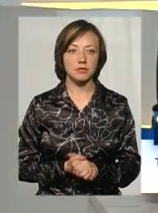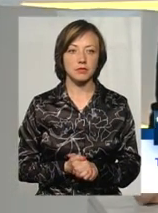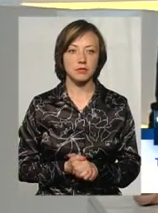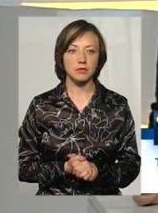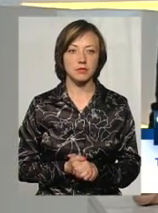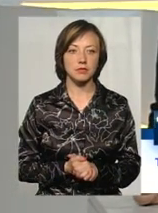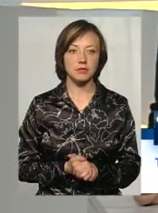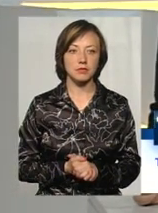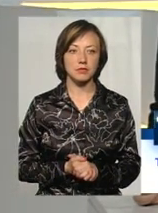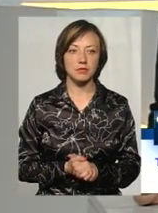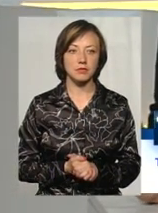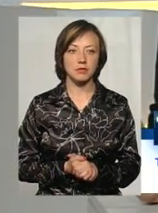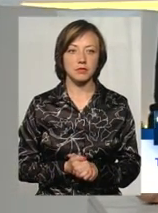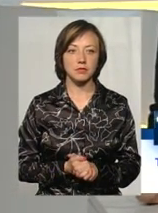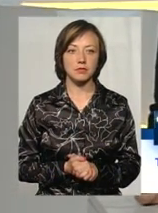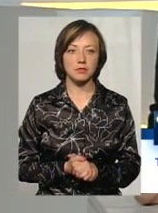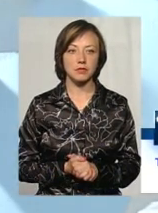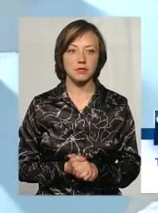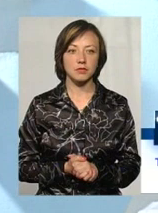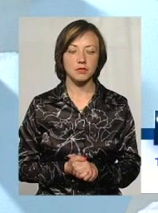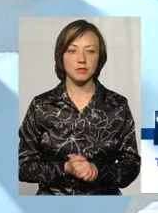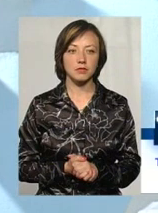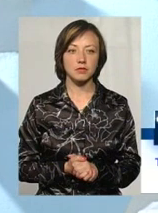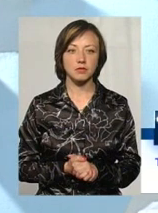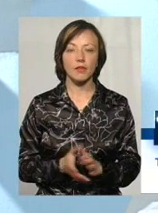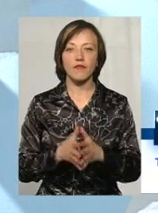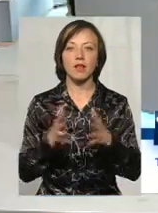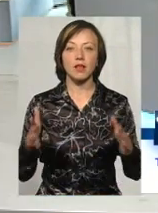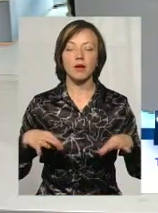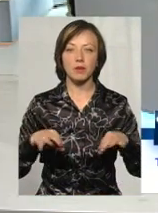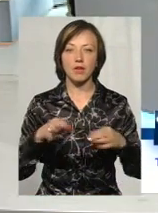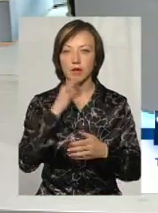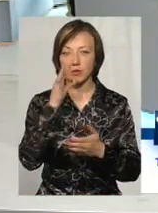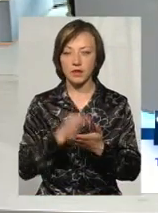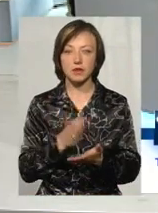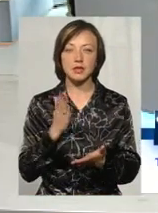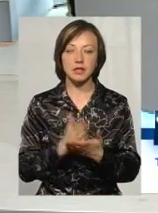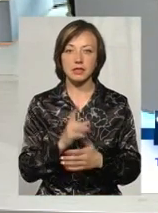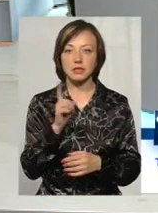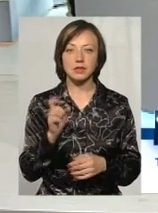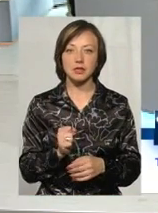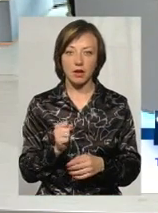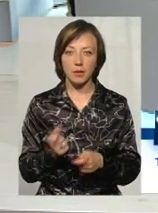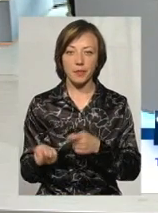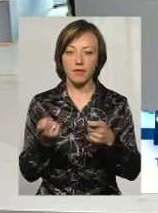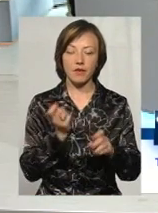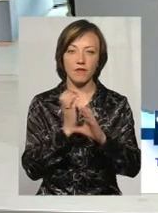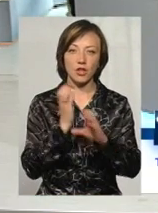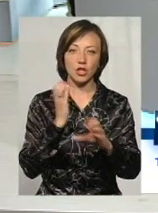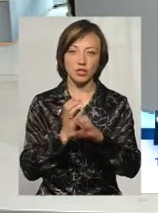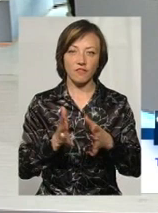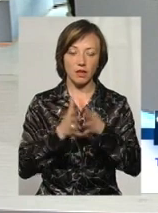М-12. Як ви будете боротися з водіями великогабаритного транспорту? Відповідальність є за негабаритні, за перевезення негабаритних